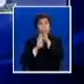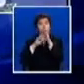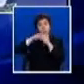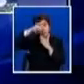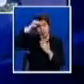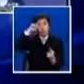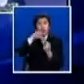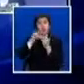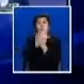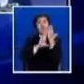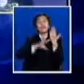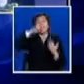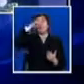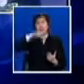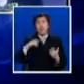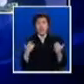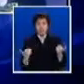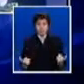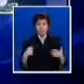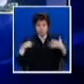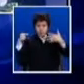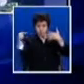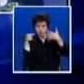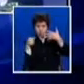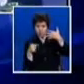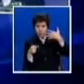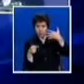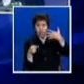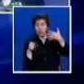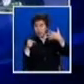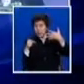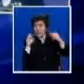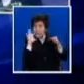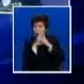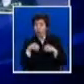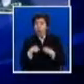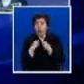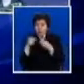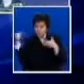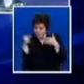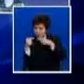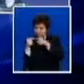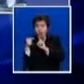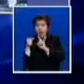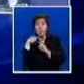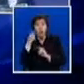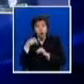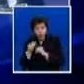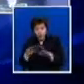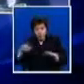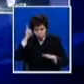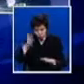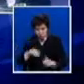ในกรณีนี้เนี่ยเราได้กำหนดตัวชี้วัดชัดเจนนะครับว่าเด็กทุกคนต้องสามารถผ่านในสาระหลัก